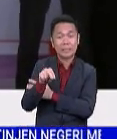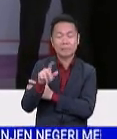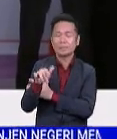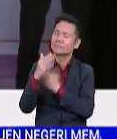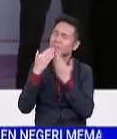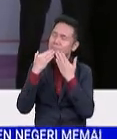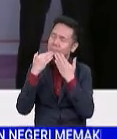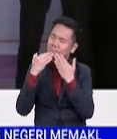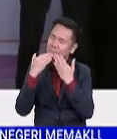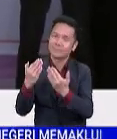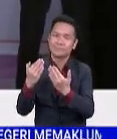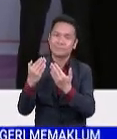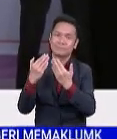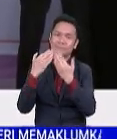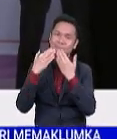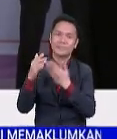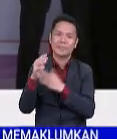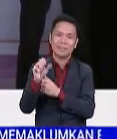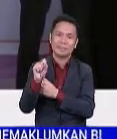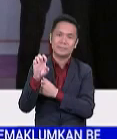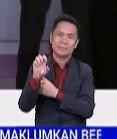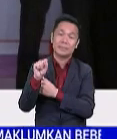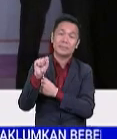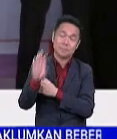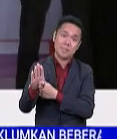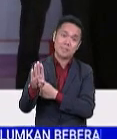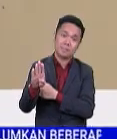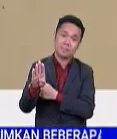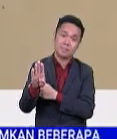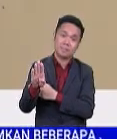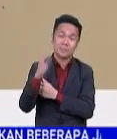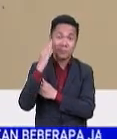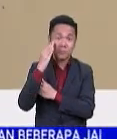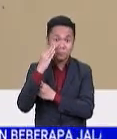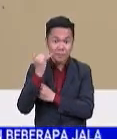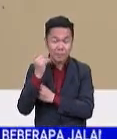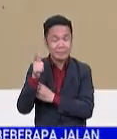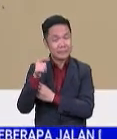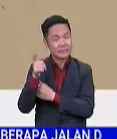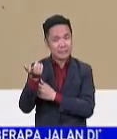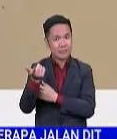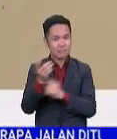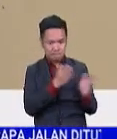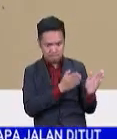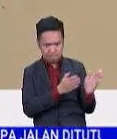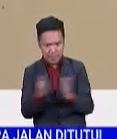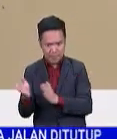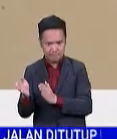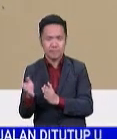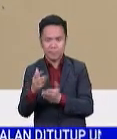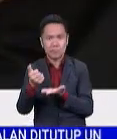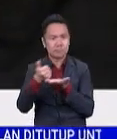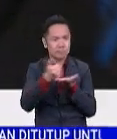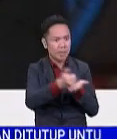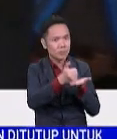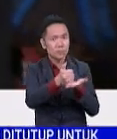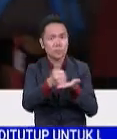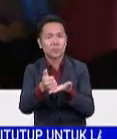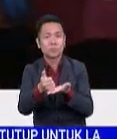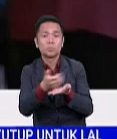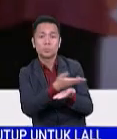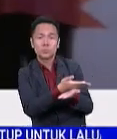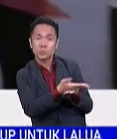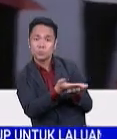kasih kepada pihak SBY karena telah mengatur program ini untuk memberi bantuan kepada